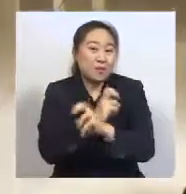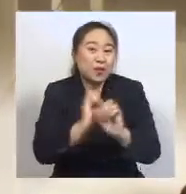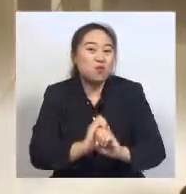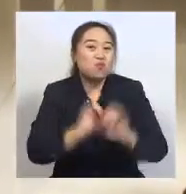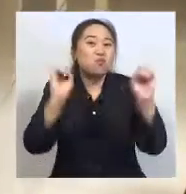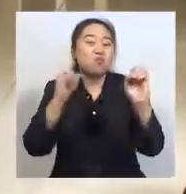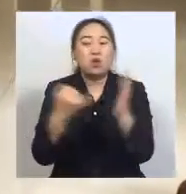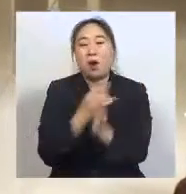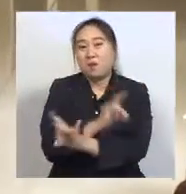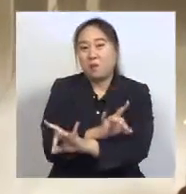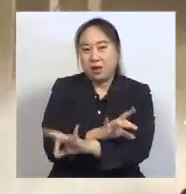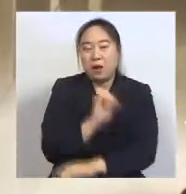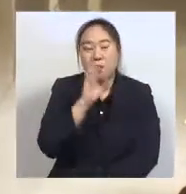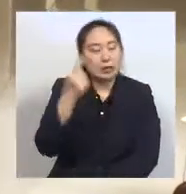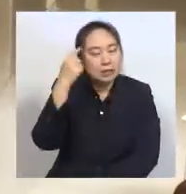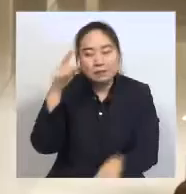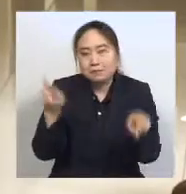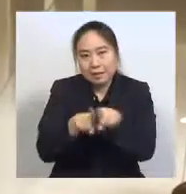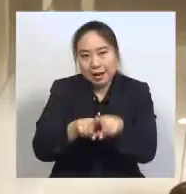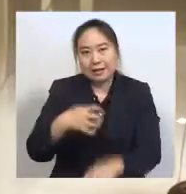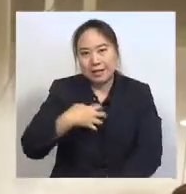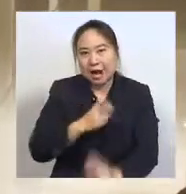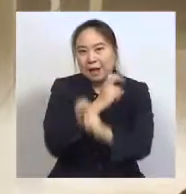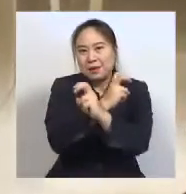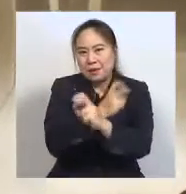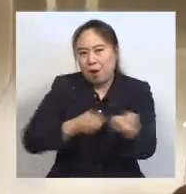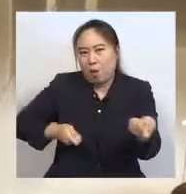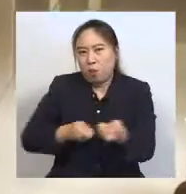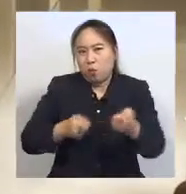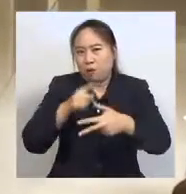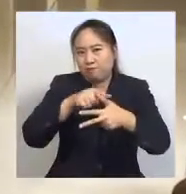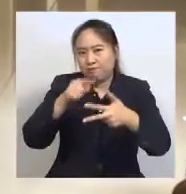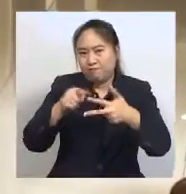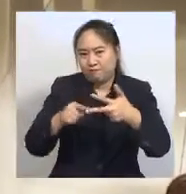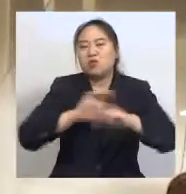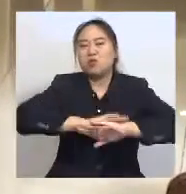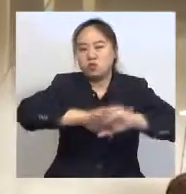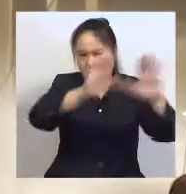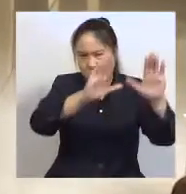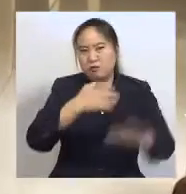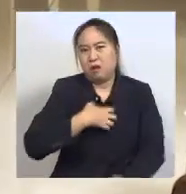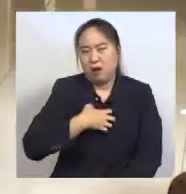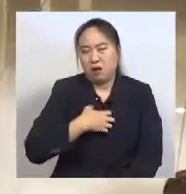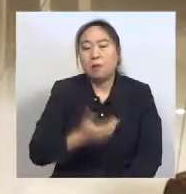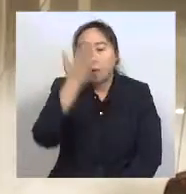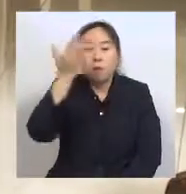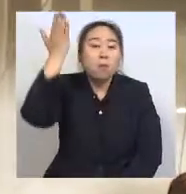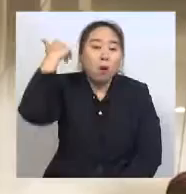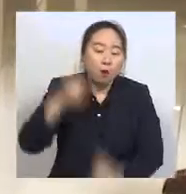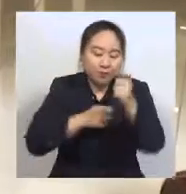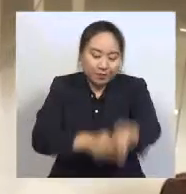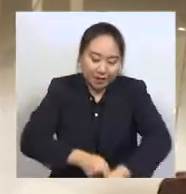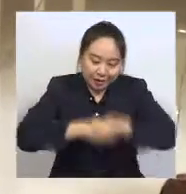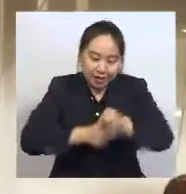ที่เห็นด้วยในการยกเลิกการใช้สารเคมี3ชนิดโดยบอกว่าก่อนหน้านี้เนี่ยเคยใช้สารเคมีในการทำการเกษตร